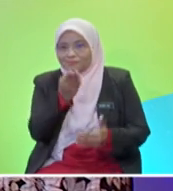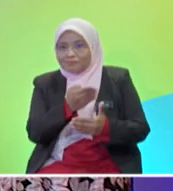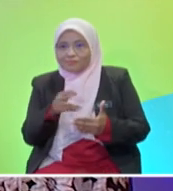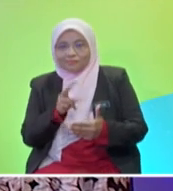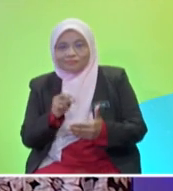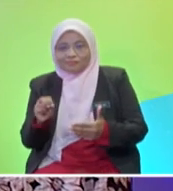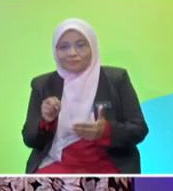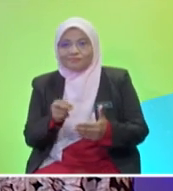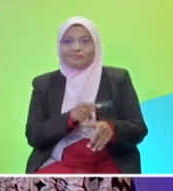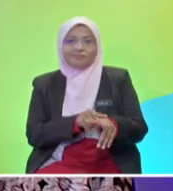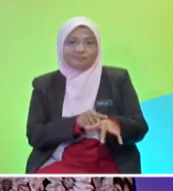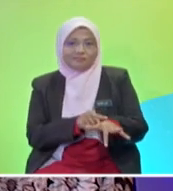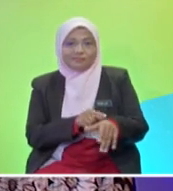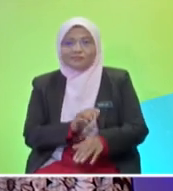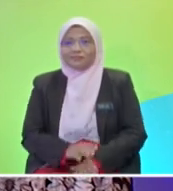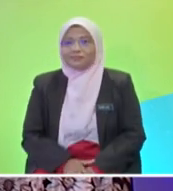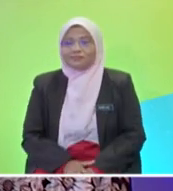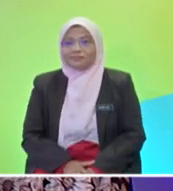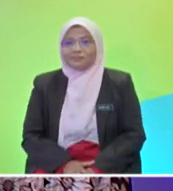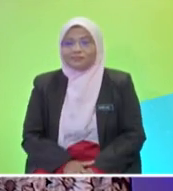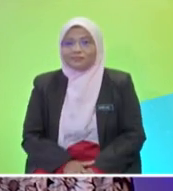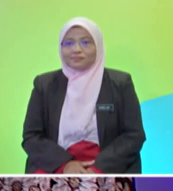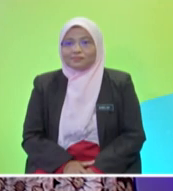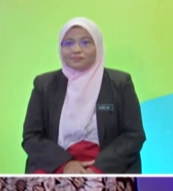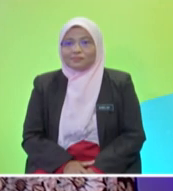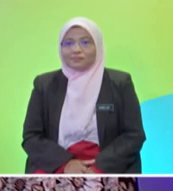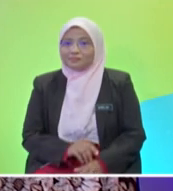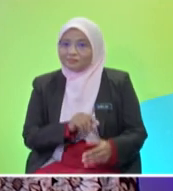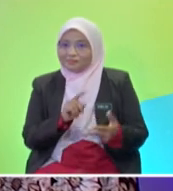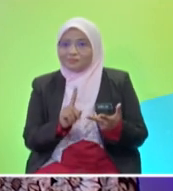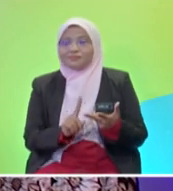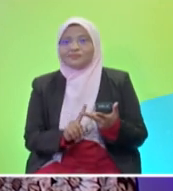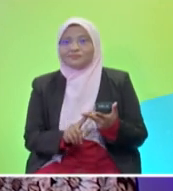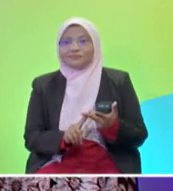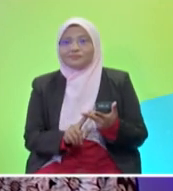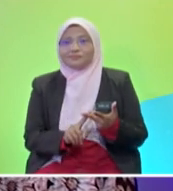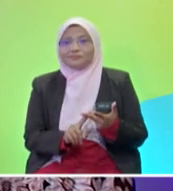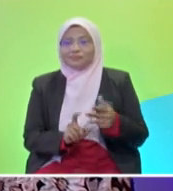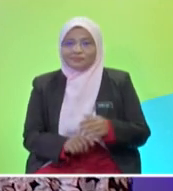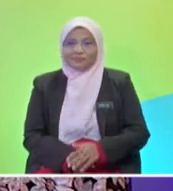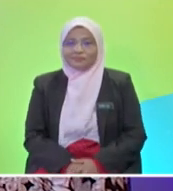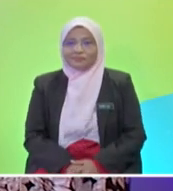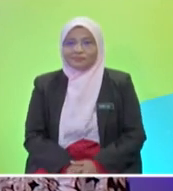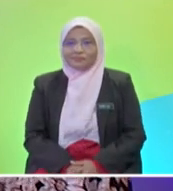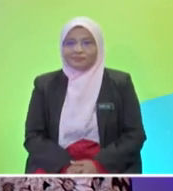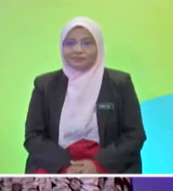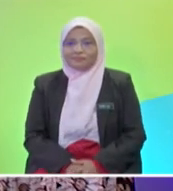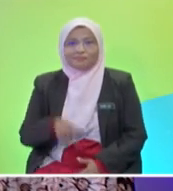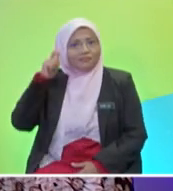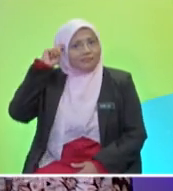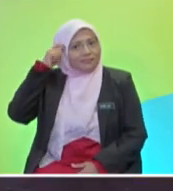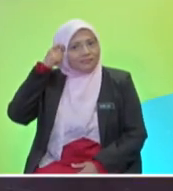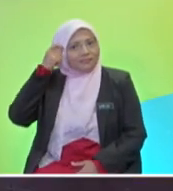ni batang. Okey. Kita kenali yang nombor tiga, Mira. Ini, cikgu. Ha, cuba Mira teka. Ini